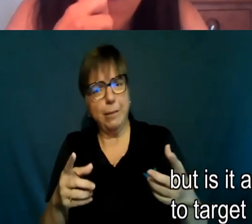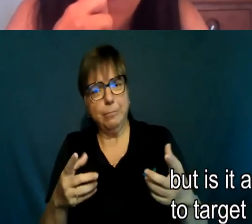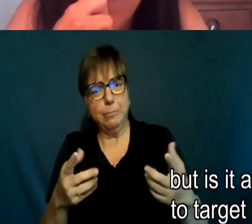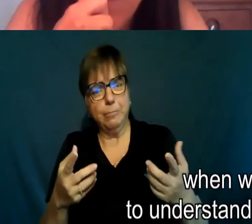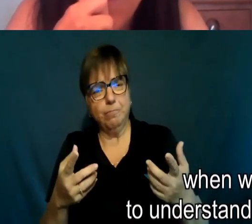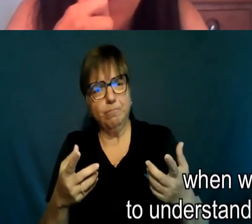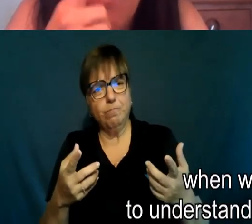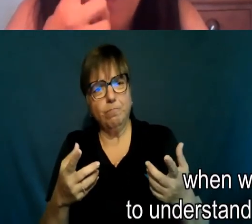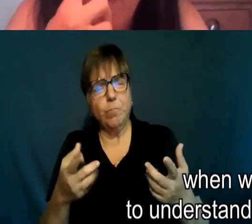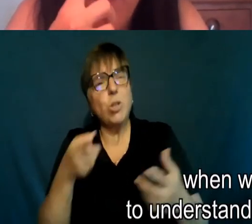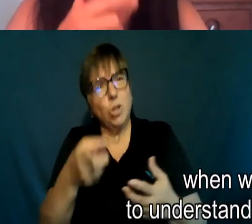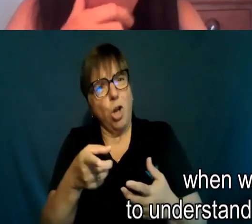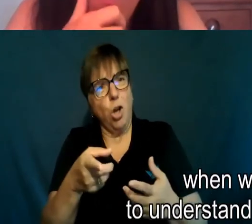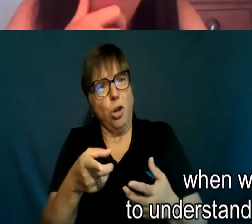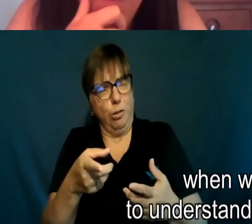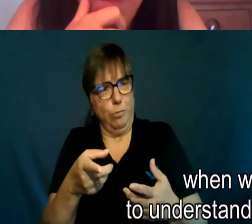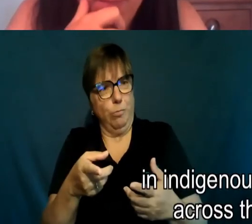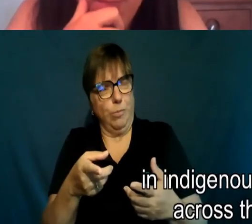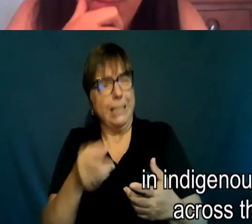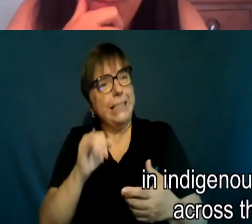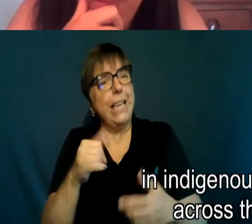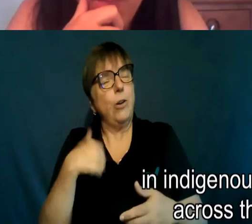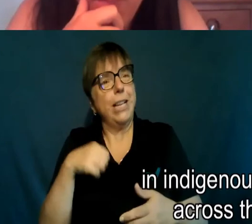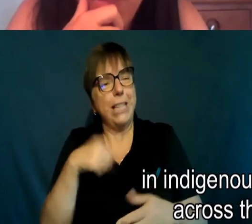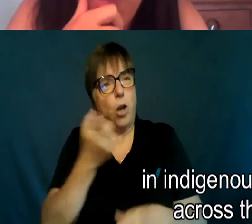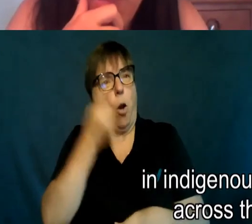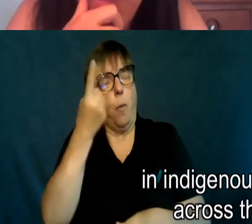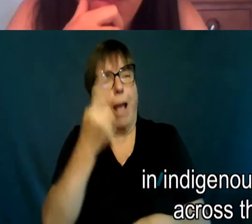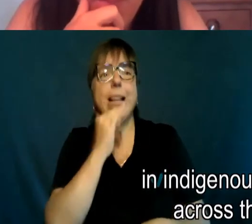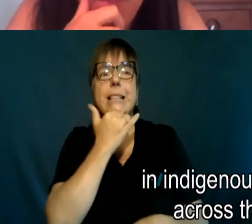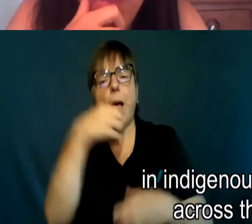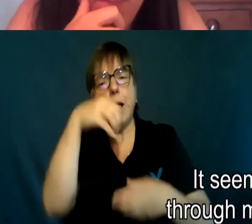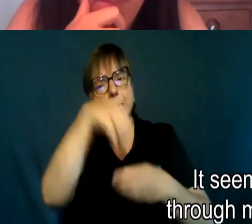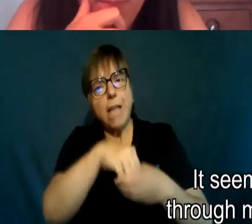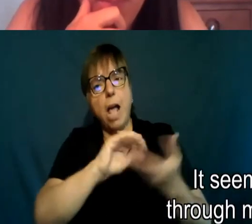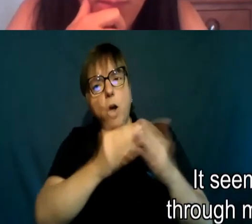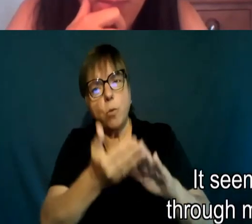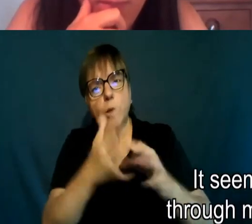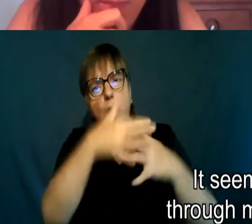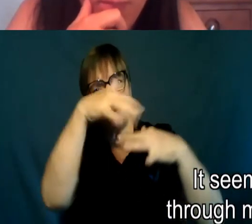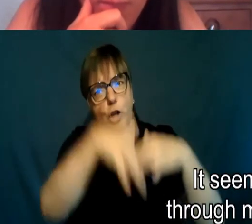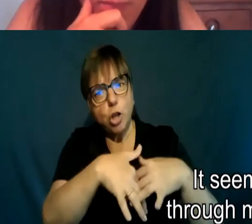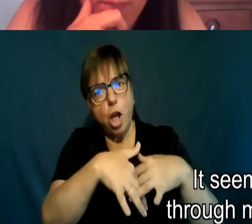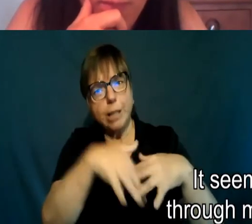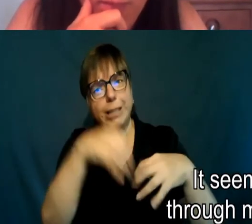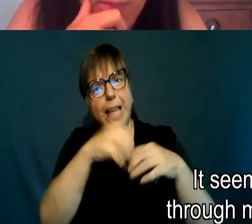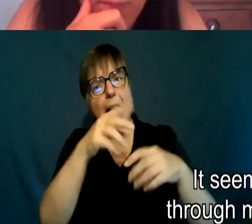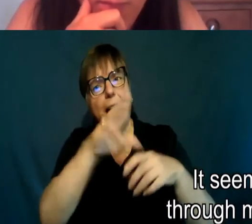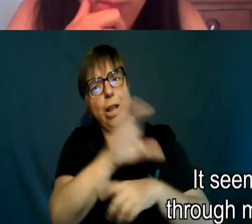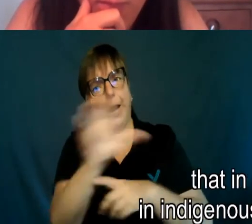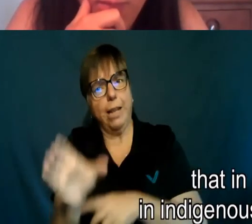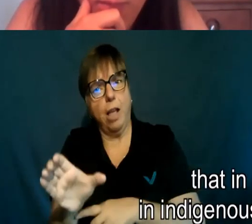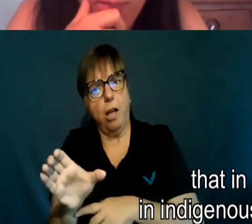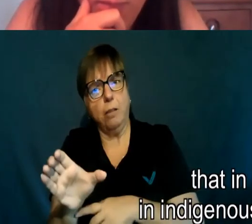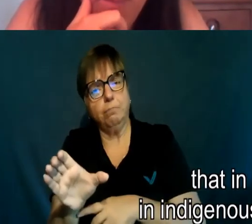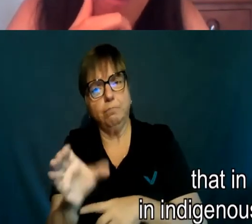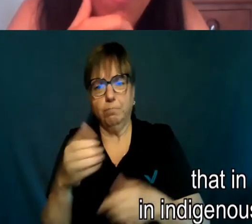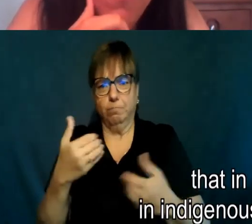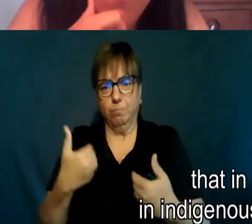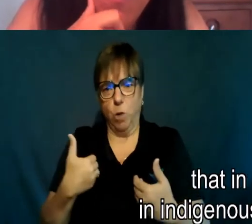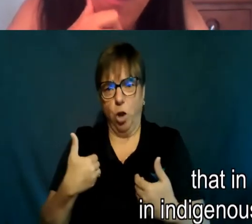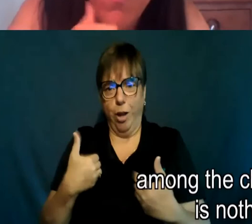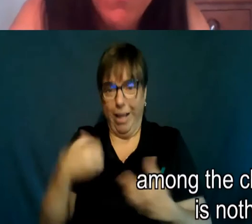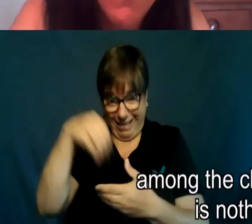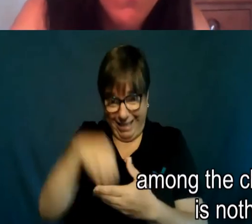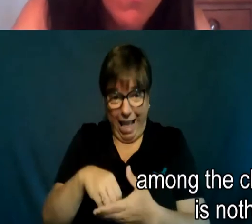de cibler ce sujet quand on essaye de comprendre ce qui se passe dans les communautés autochtones à travers le pays ? Il me semble en lisant que l'essentiel aujourd'hui dans les